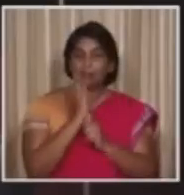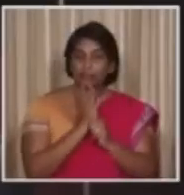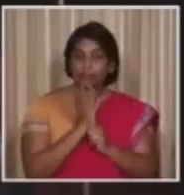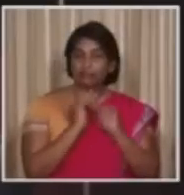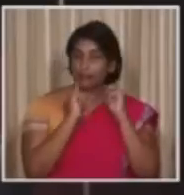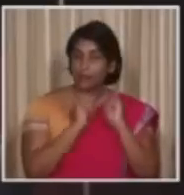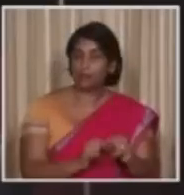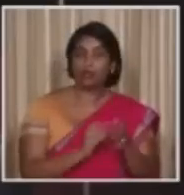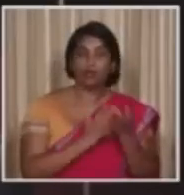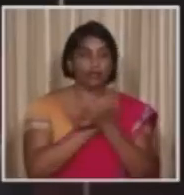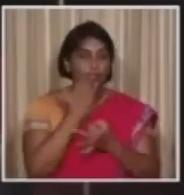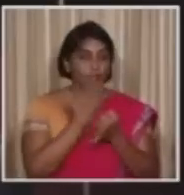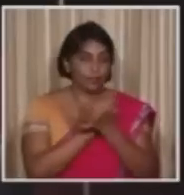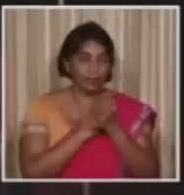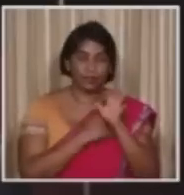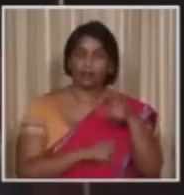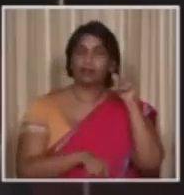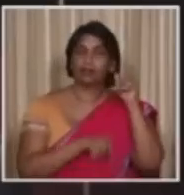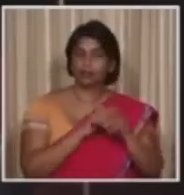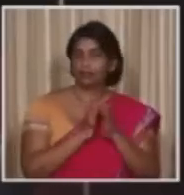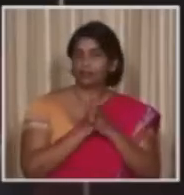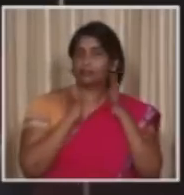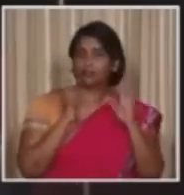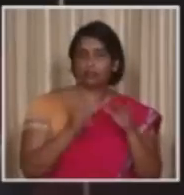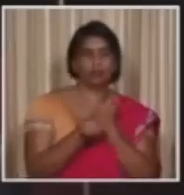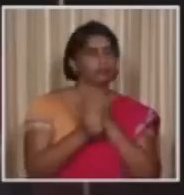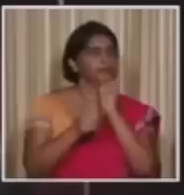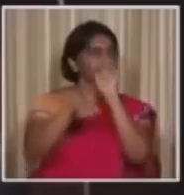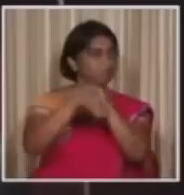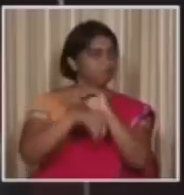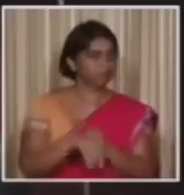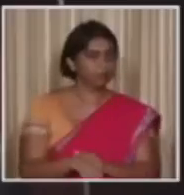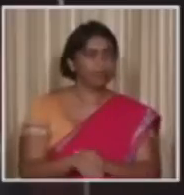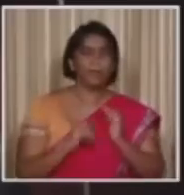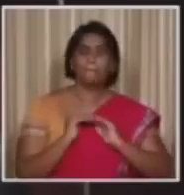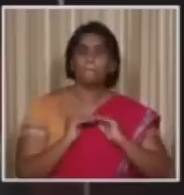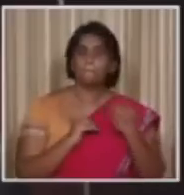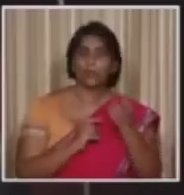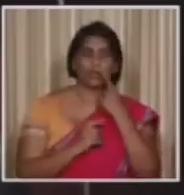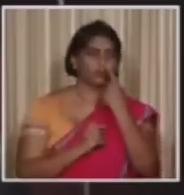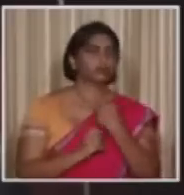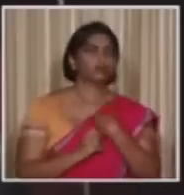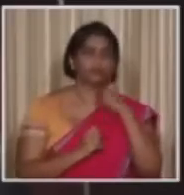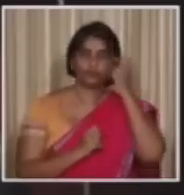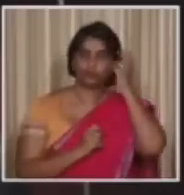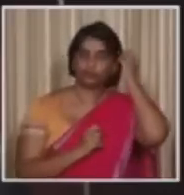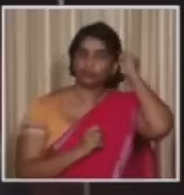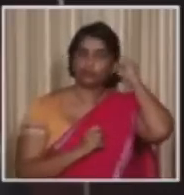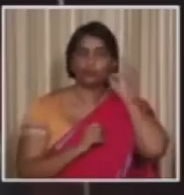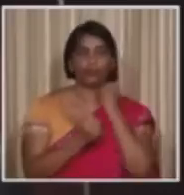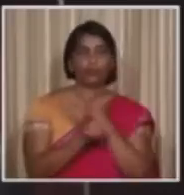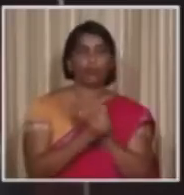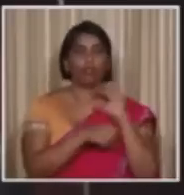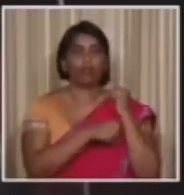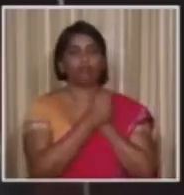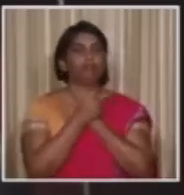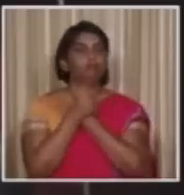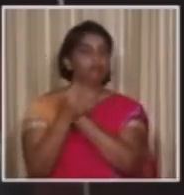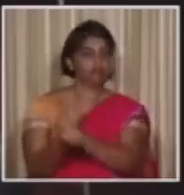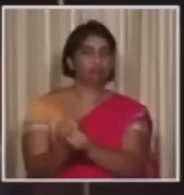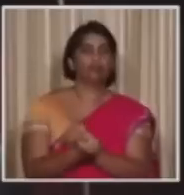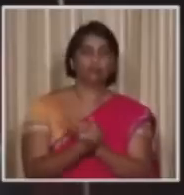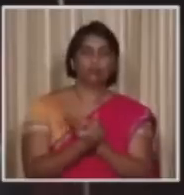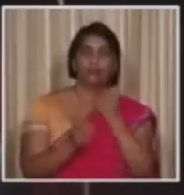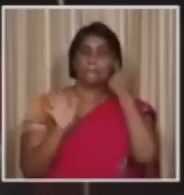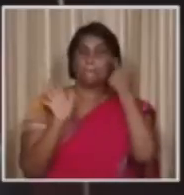අය කුඩු ගන්න අයව හුඟක් වෙලාවට අත්අඩංගුවට ගන්නවා. ඊට පස්සේ අපිට ඇවිල්ලා කියනවා පොලිසියෙන් අරන් ගියා කියලා කොහේ හරි එක හුඟක්